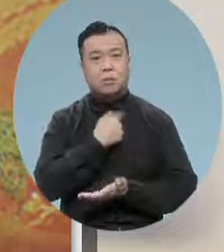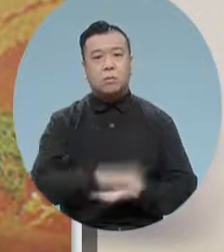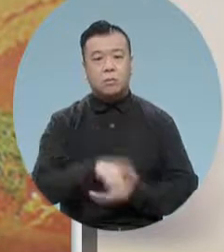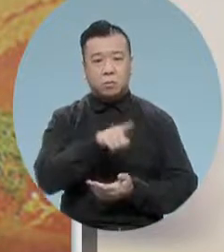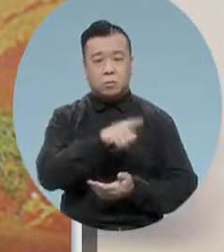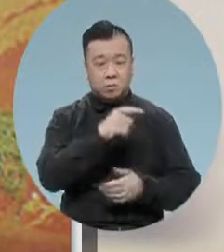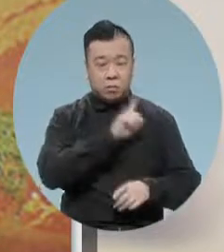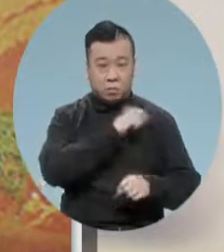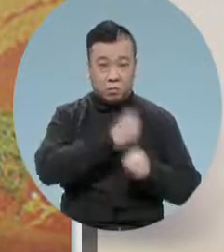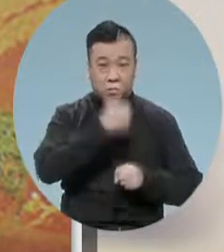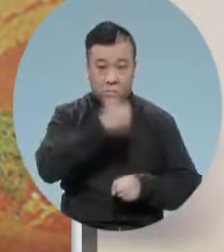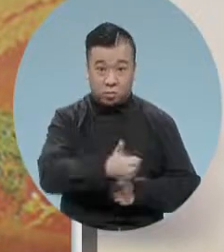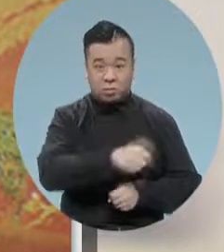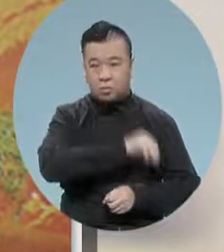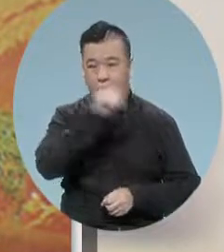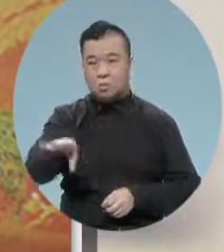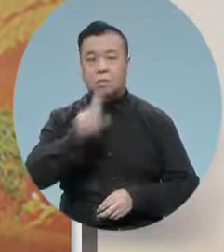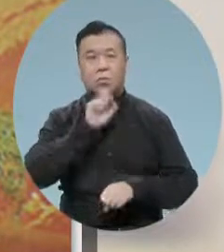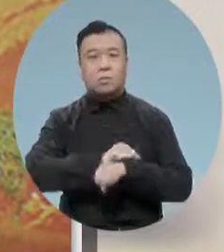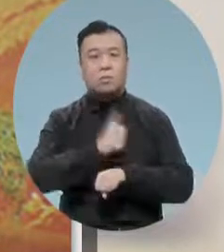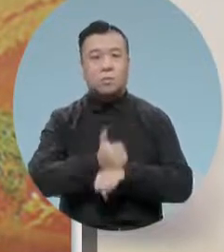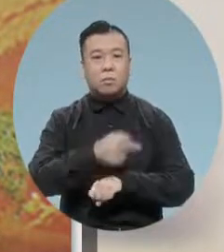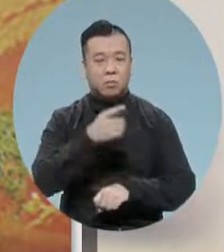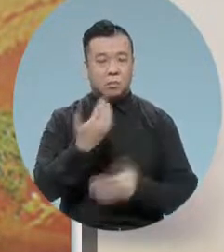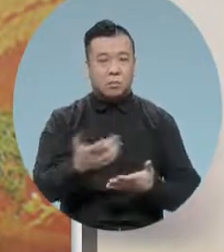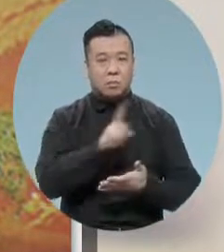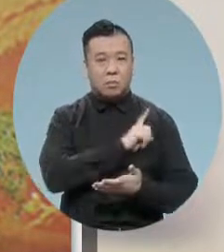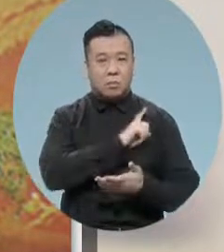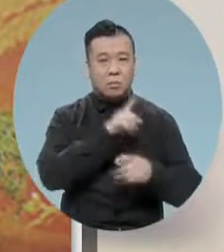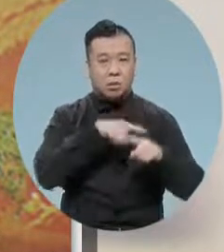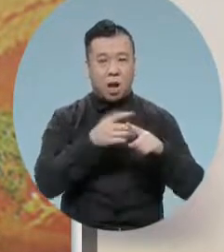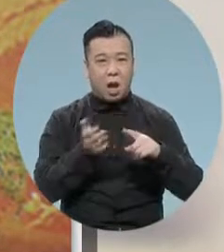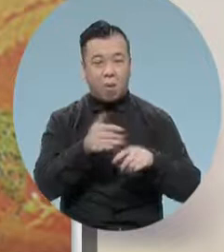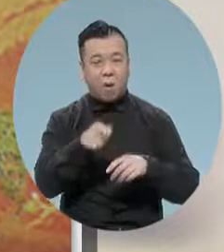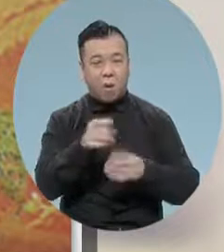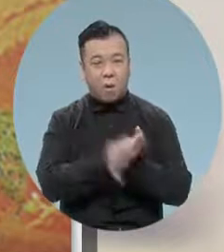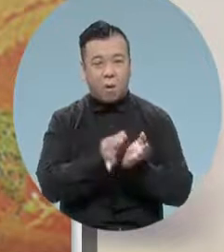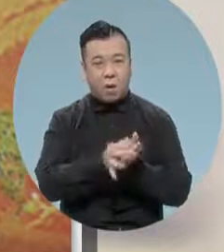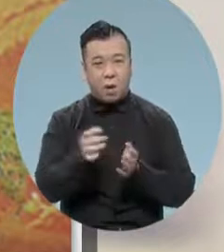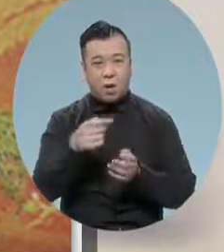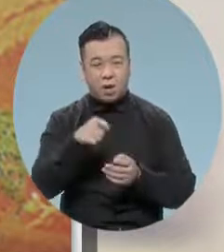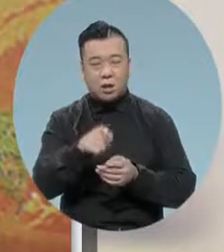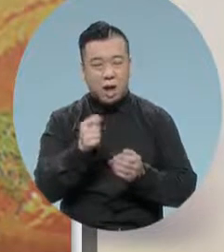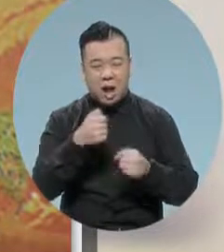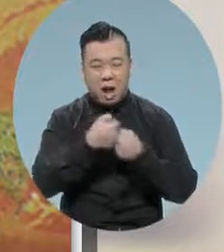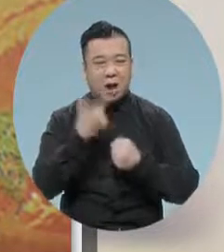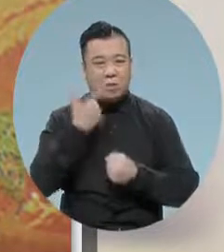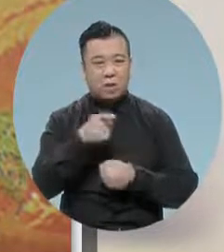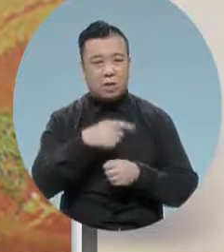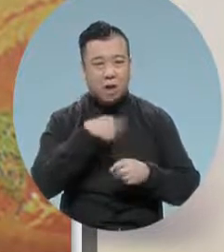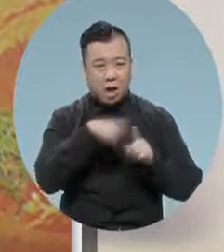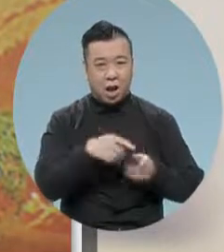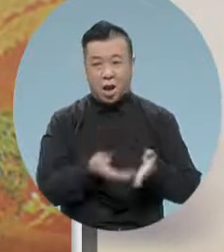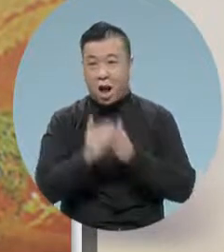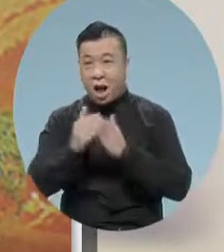你才可以在任何行業都會有機會。因為今時今日大灣區的競爭是很激烈的，也都不會好像40年前你拿個紅頭文件你就可